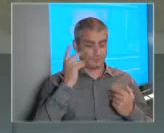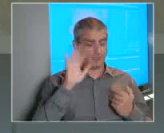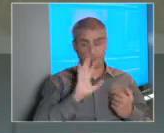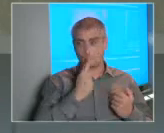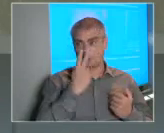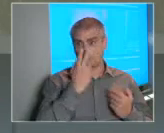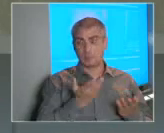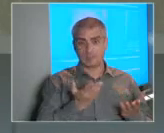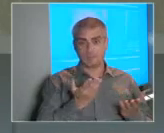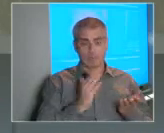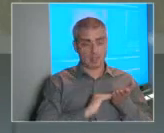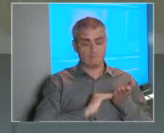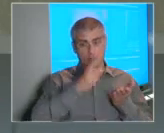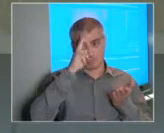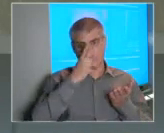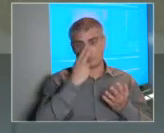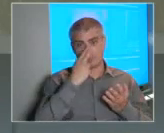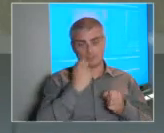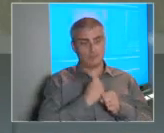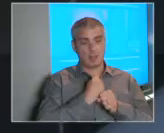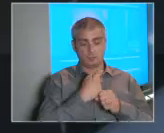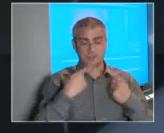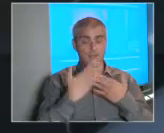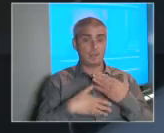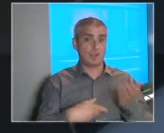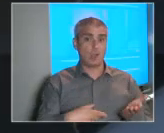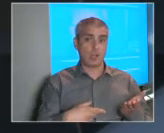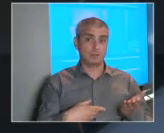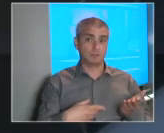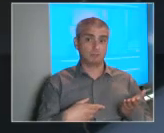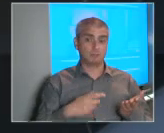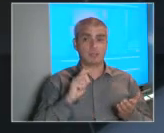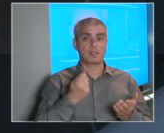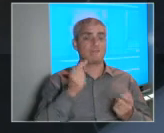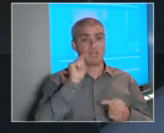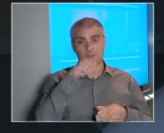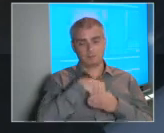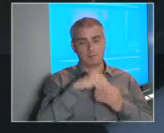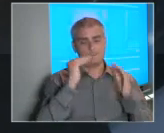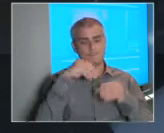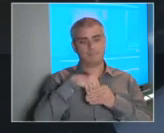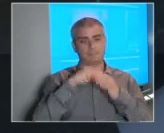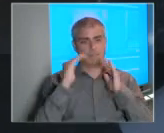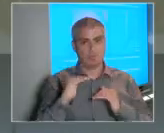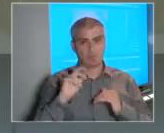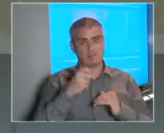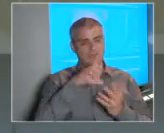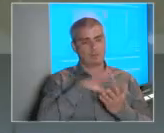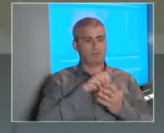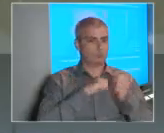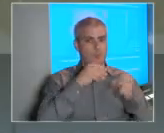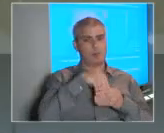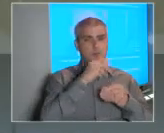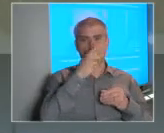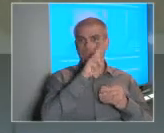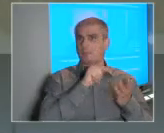מה שנדמה, לפחות בליכוד מנסים לייצר את זה בימים האחרונים, שדווקא אצלם פחות מצביעים, ודווקא במעוזי שמאל מצביעים